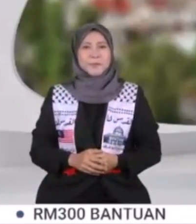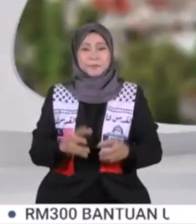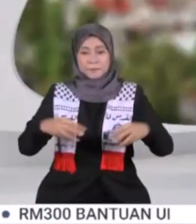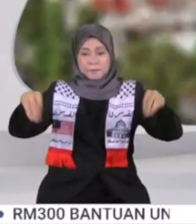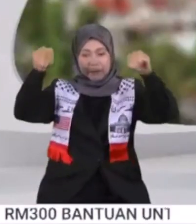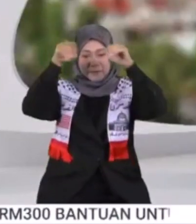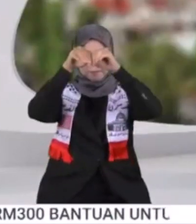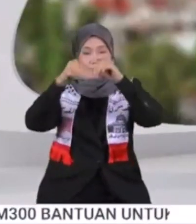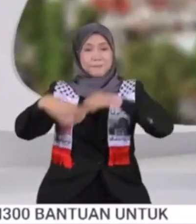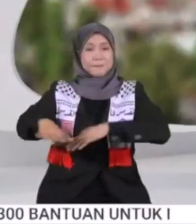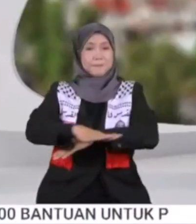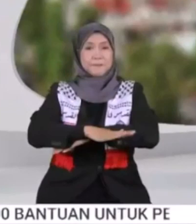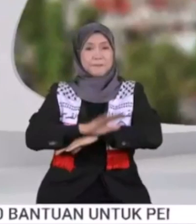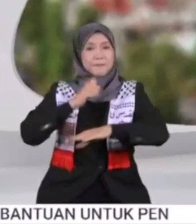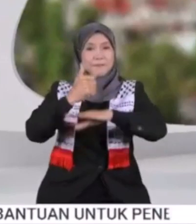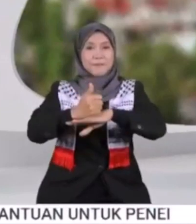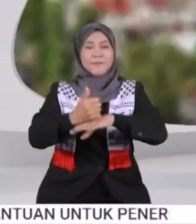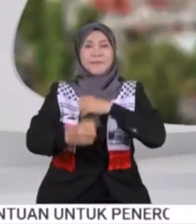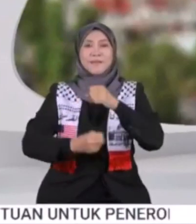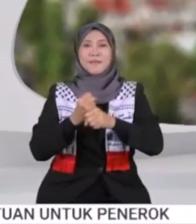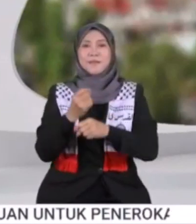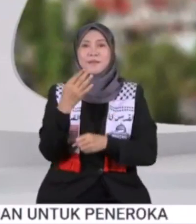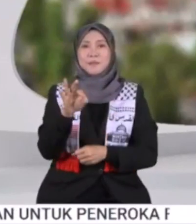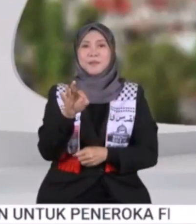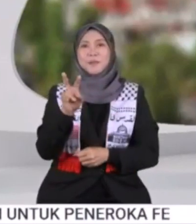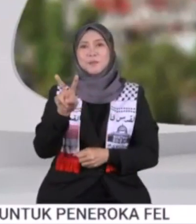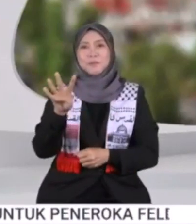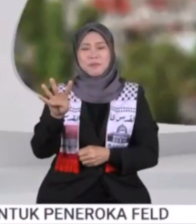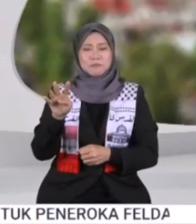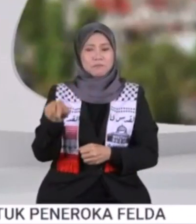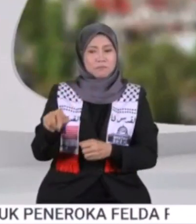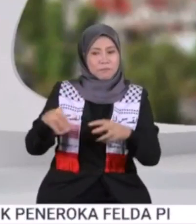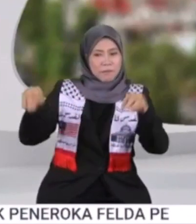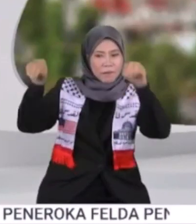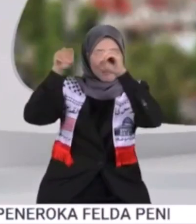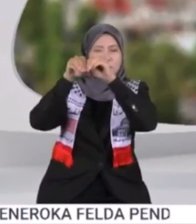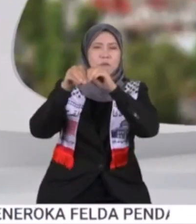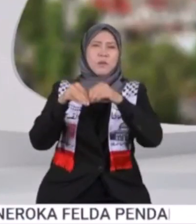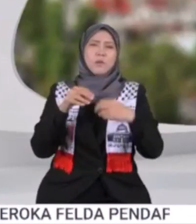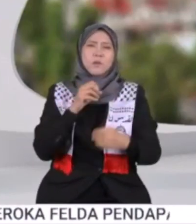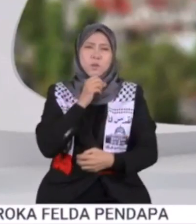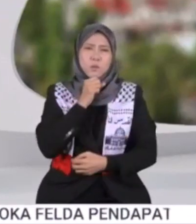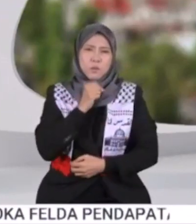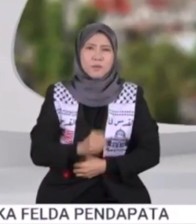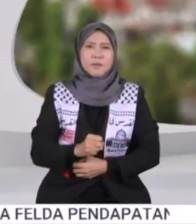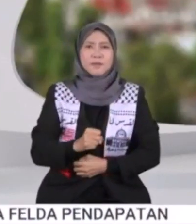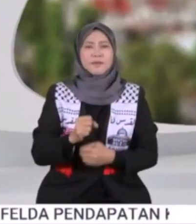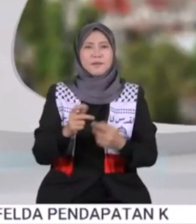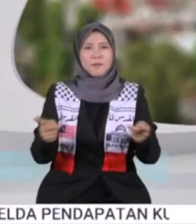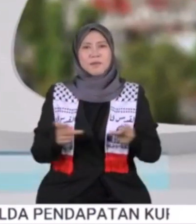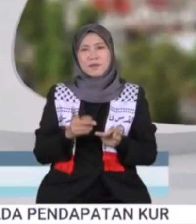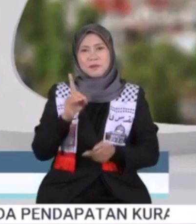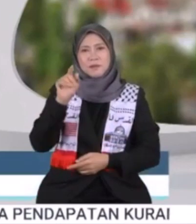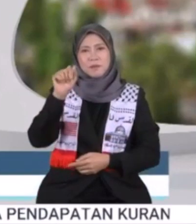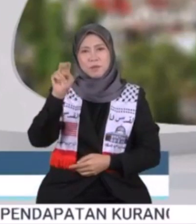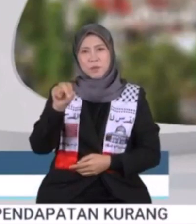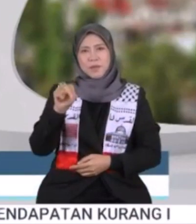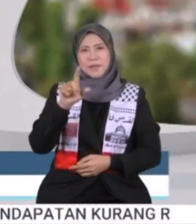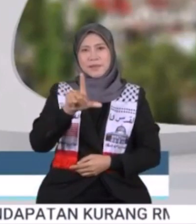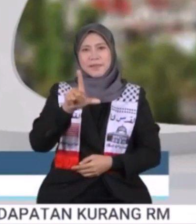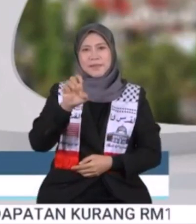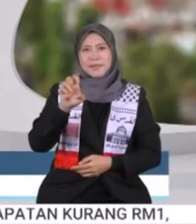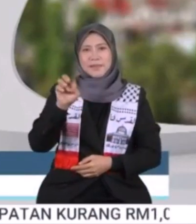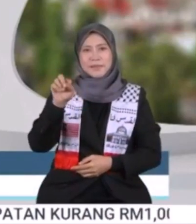Masjid Kariah Pantai yang dibina pada tahun 1924 merupakan masjid tertua di kawasan Dewan Undangan Negeri Don